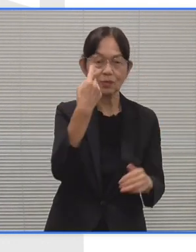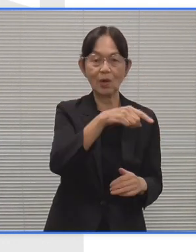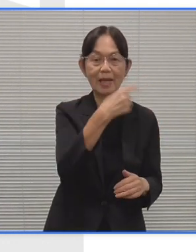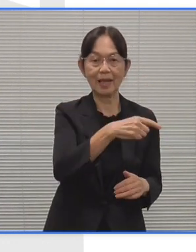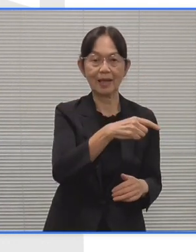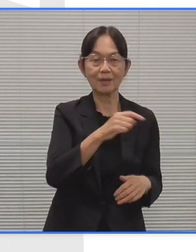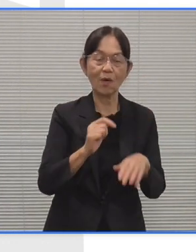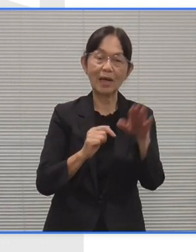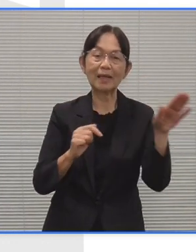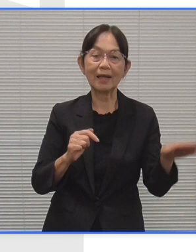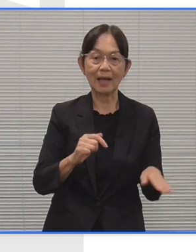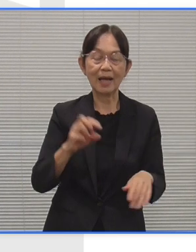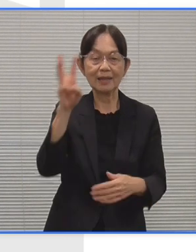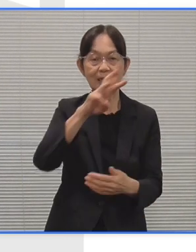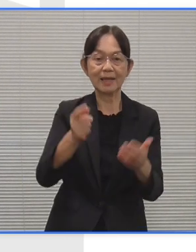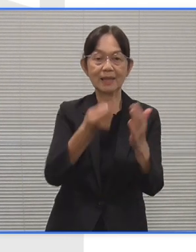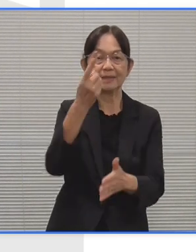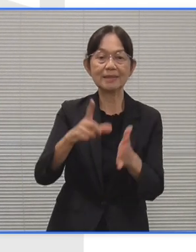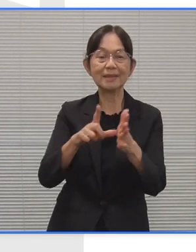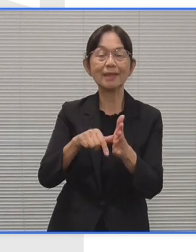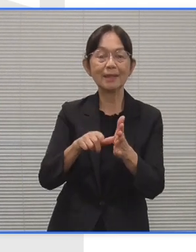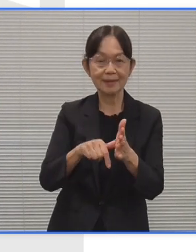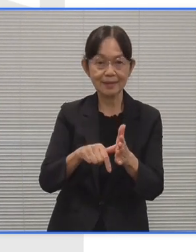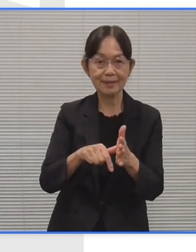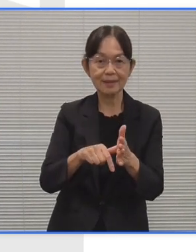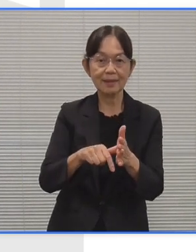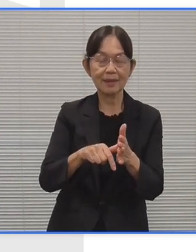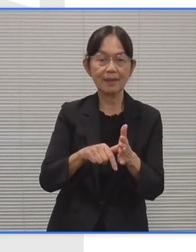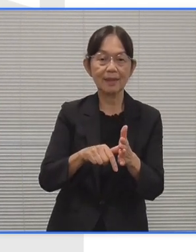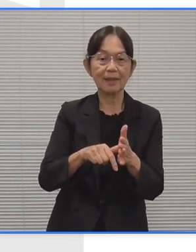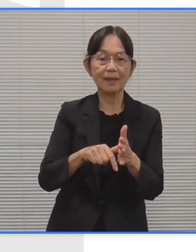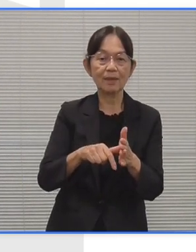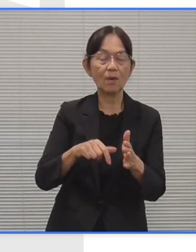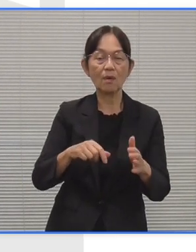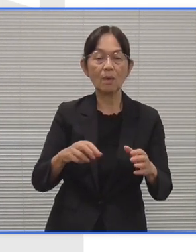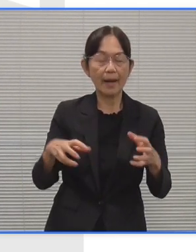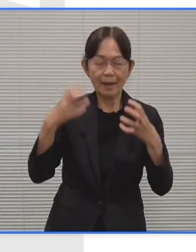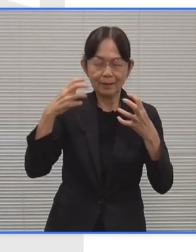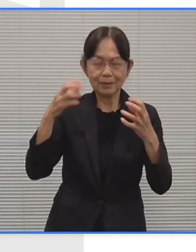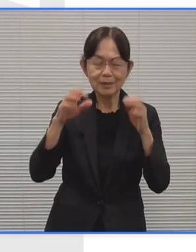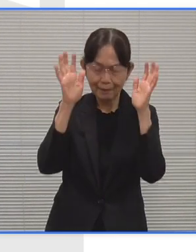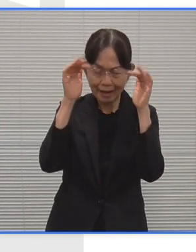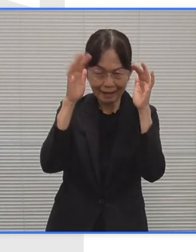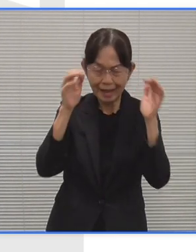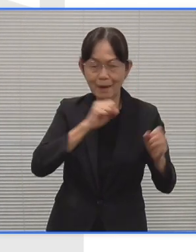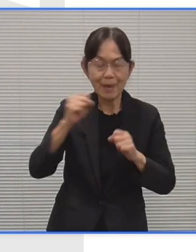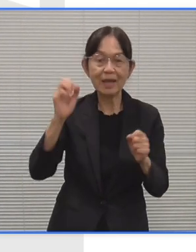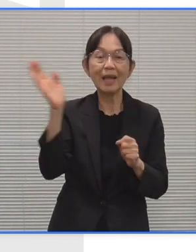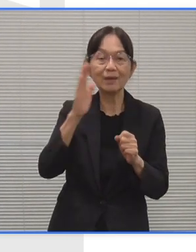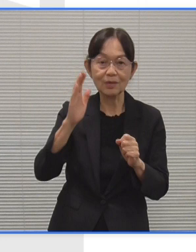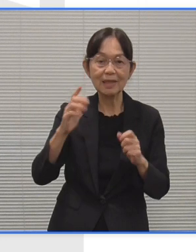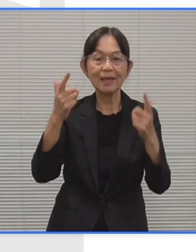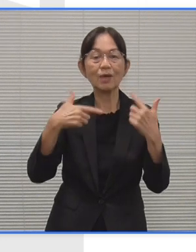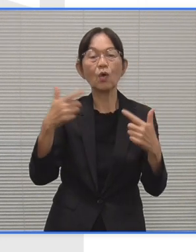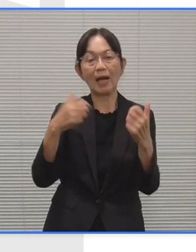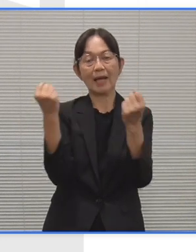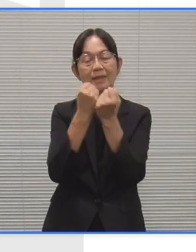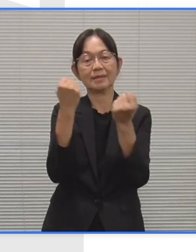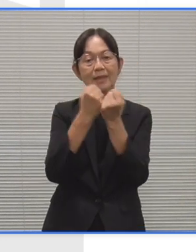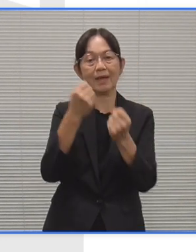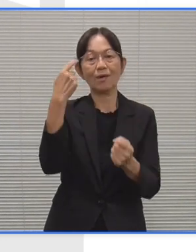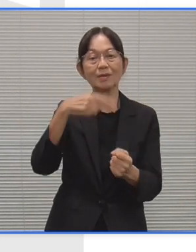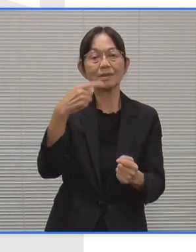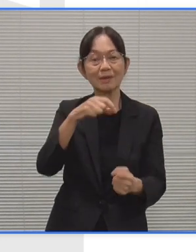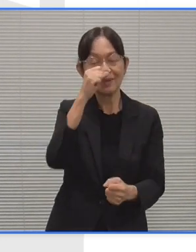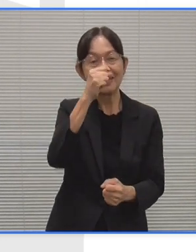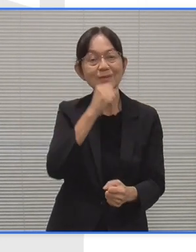ね、災害時に興奮して暴れたりしないように、日頃からこういうしつけをしとくといいですよ